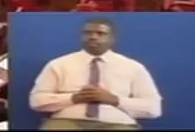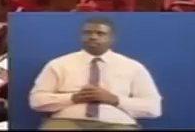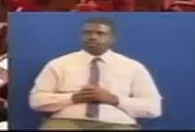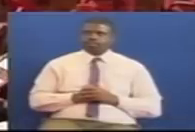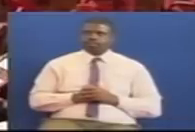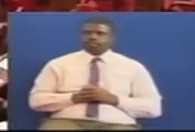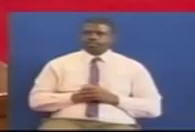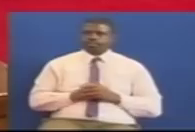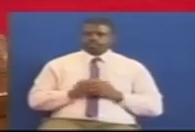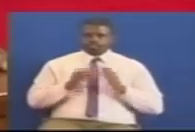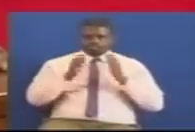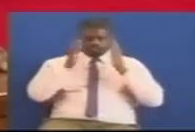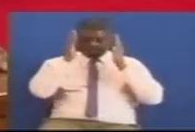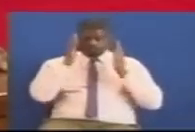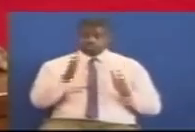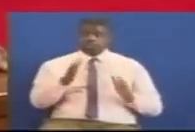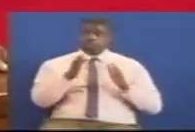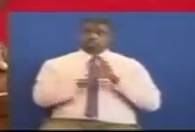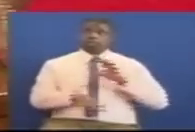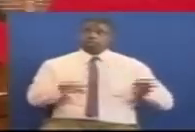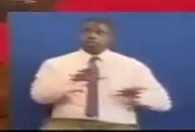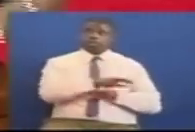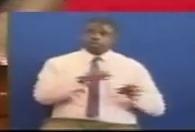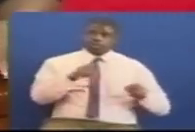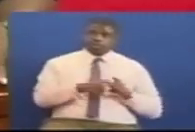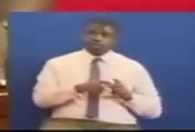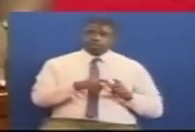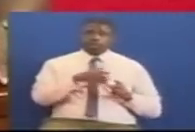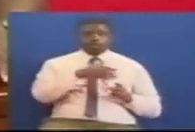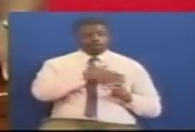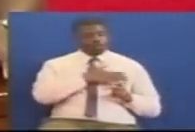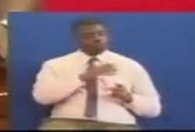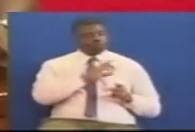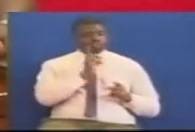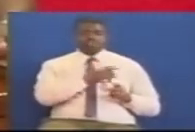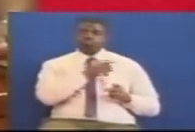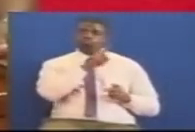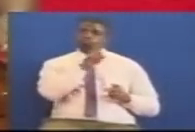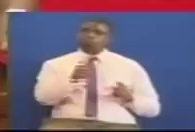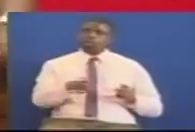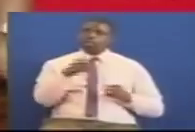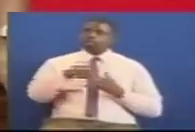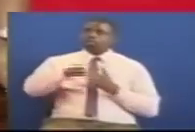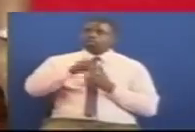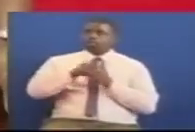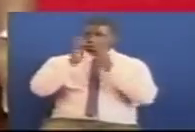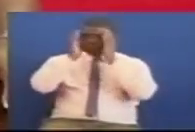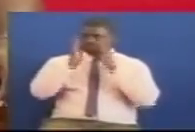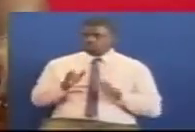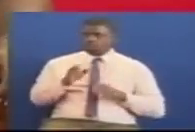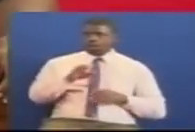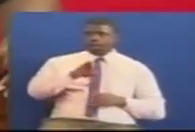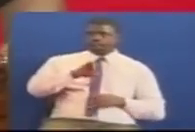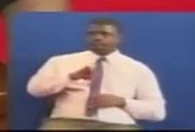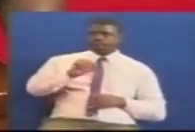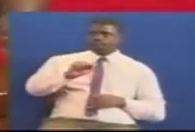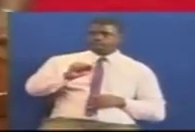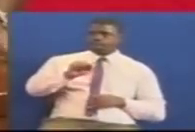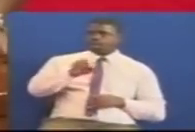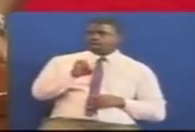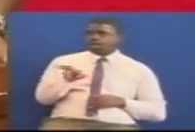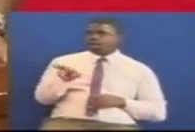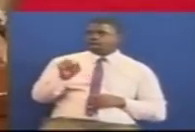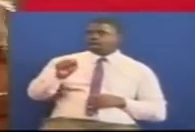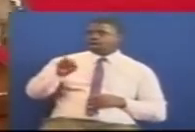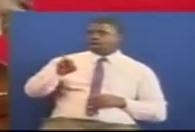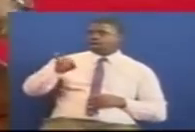Mheshimiwa Mwenyekiti, napenda kujibu swali la nyongeza la Mheshimiwa Faharia ambaye pia